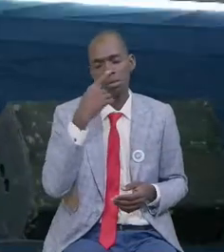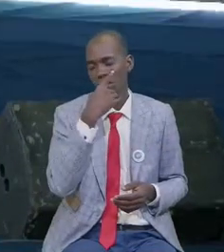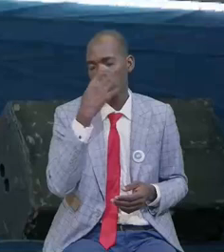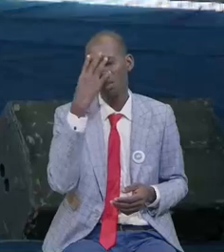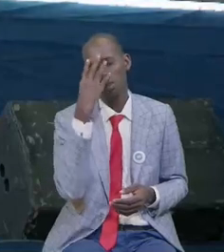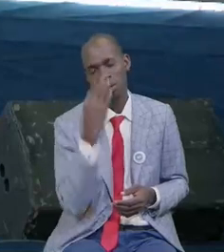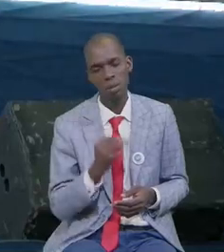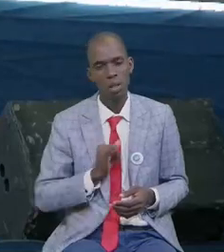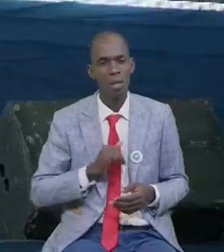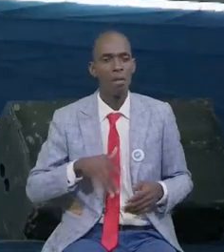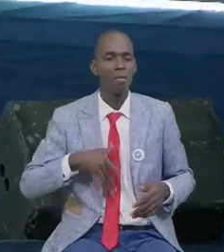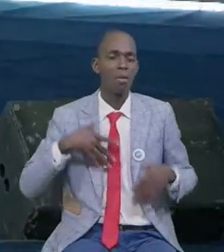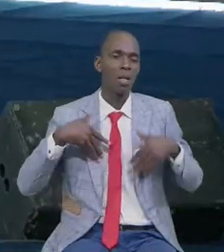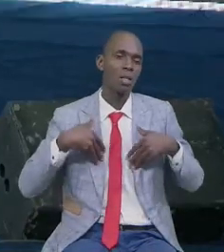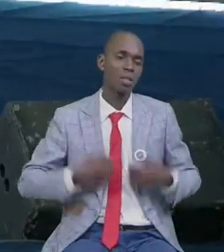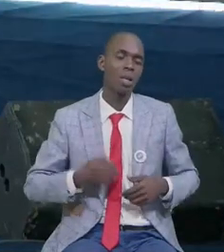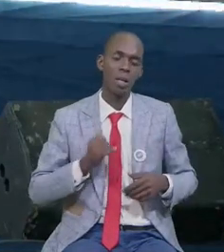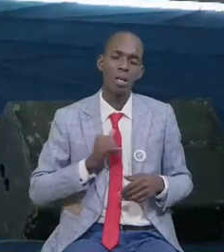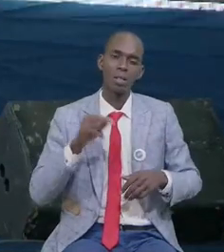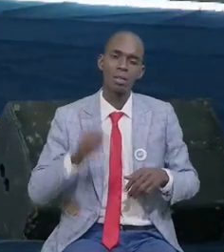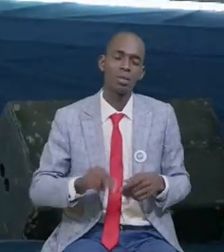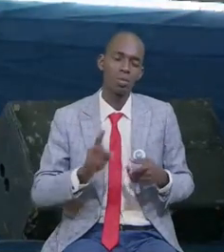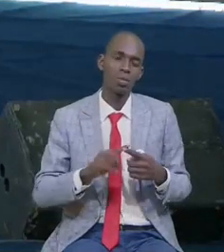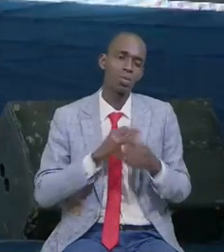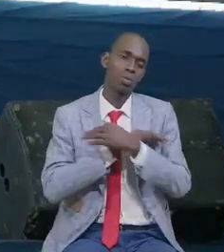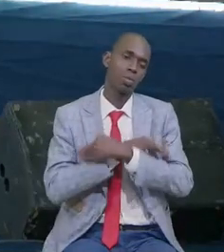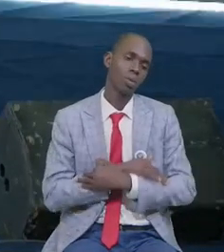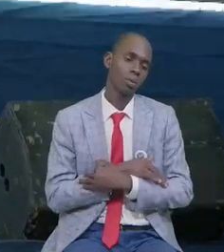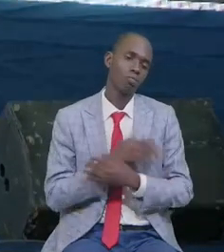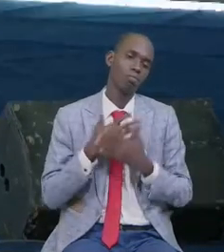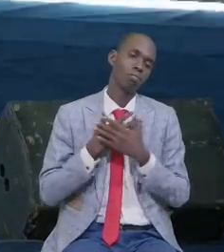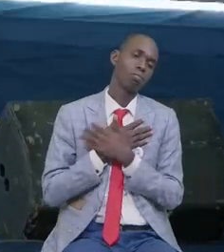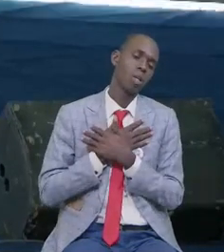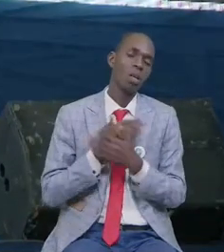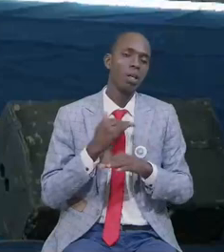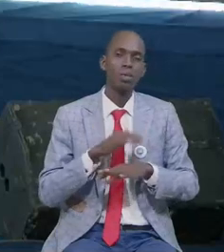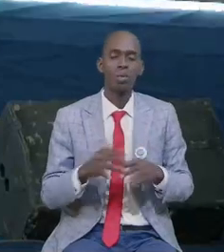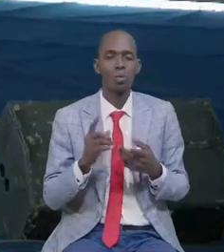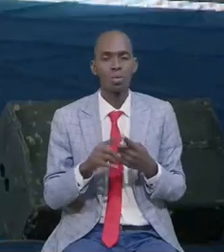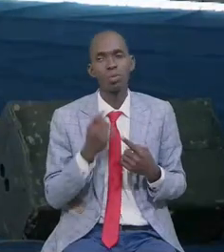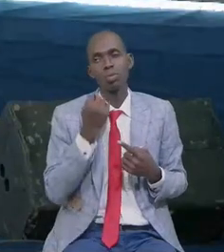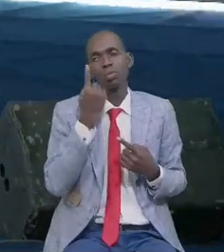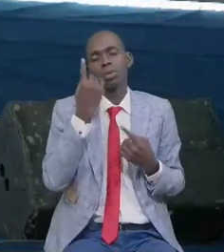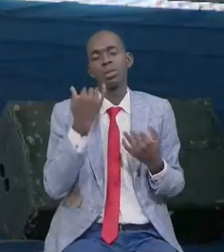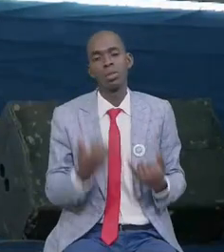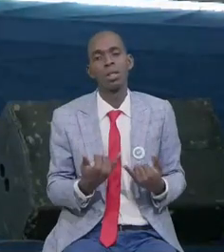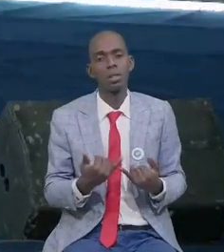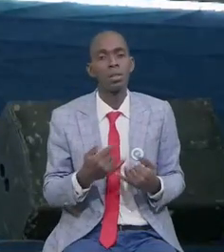fatigué, j'ai besoin de mon repos, je ne veux pas me réveiller. Ne dis pas, je ne peux pas, parce que tu